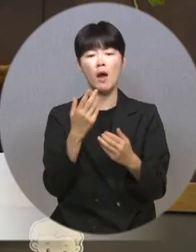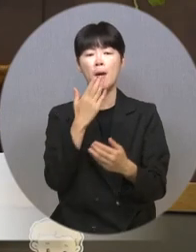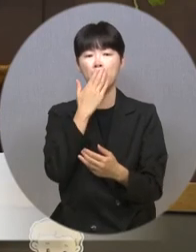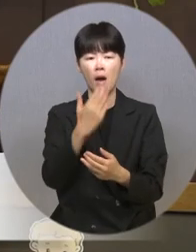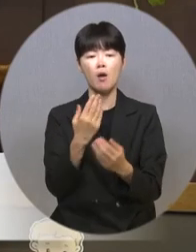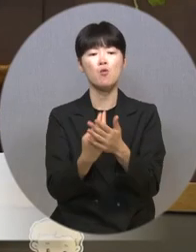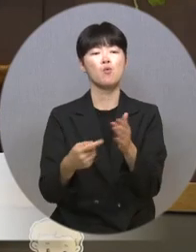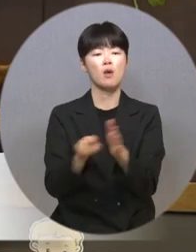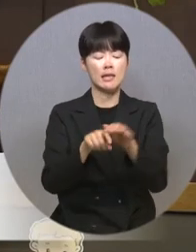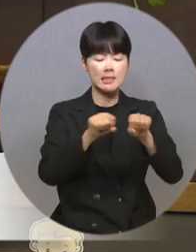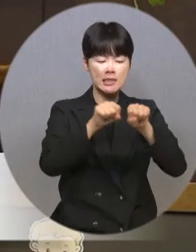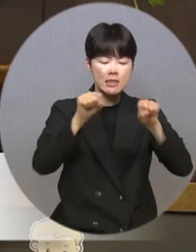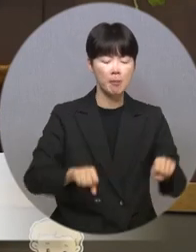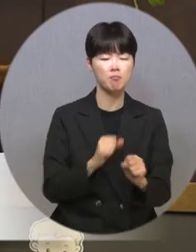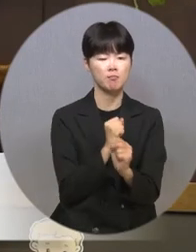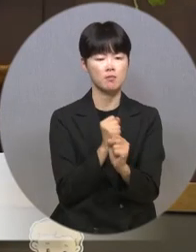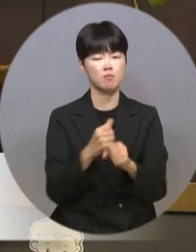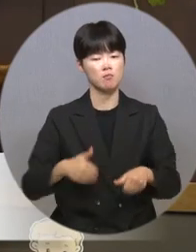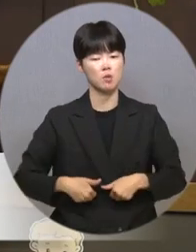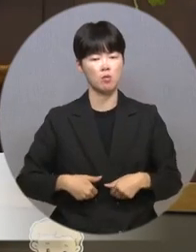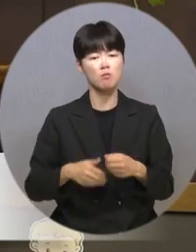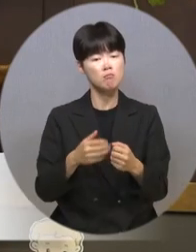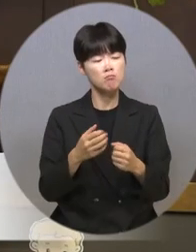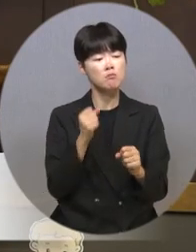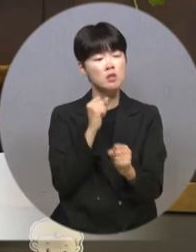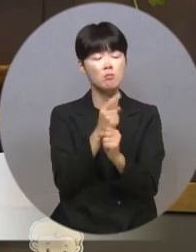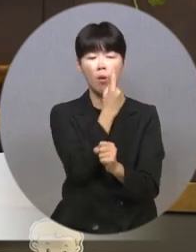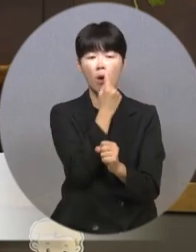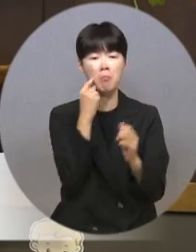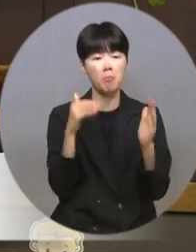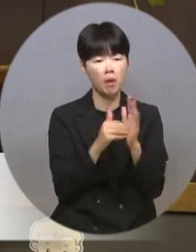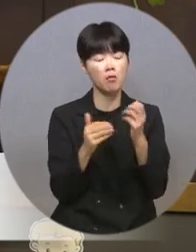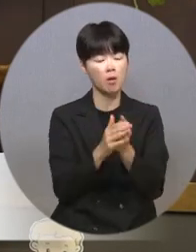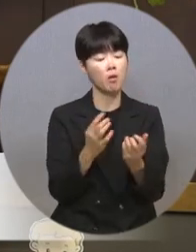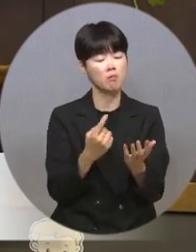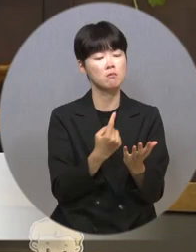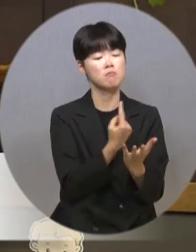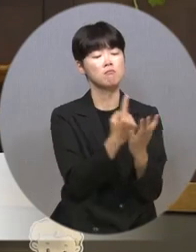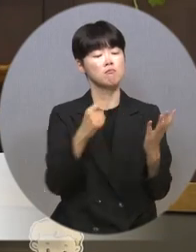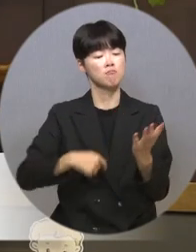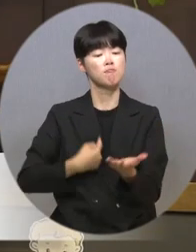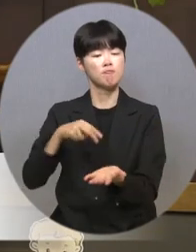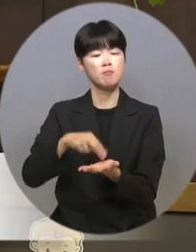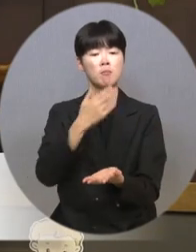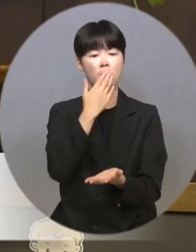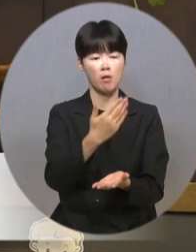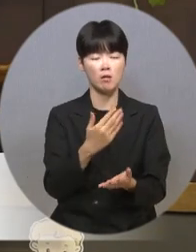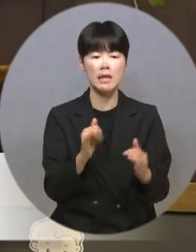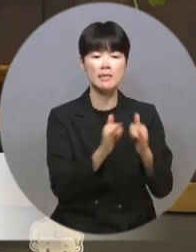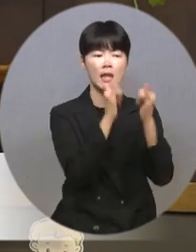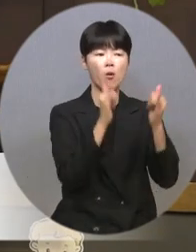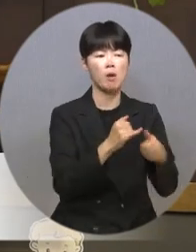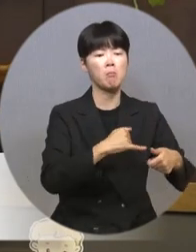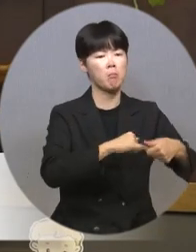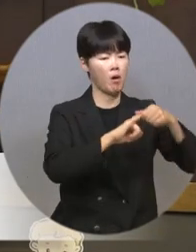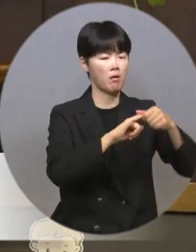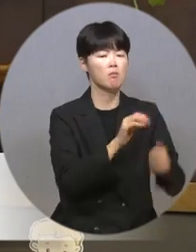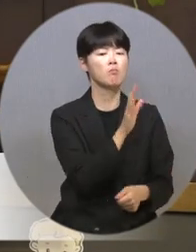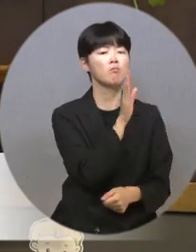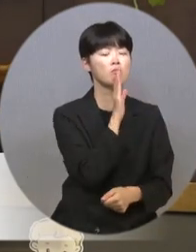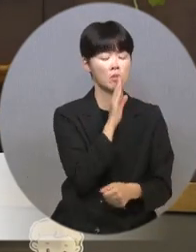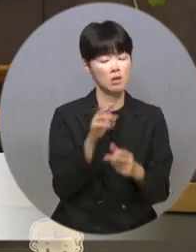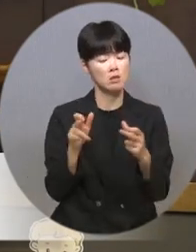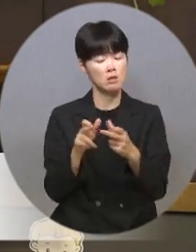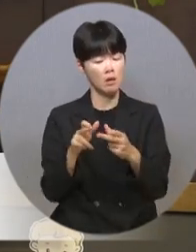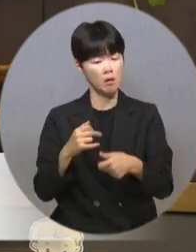부분들은 실증이 됐다고 저는 생각이 듭니다. 사회가 장애지 장애인 당사자가 장애가 아니거든요. 장애인은 물론 누구나